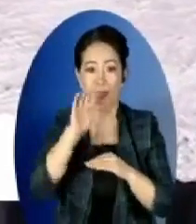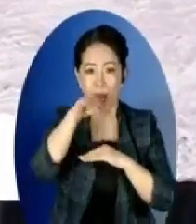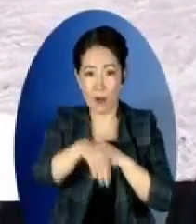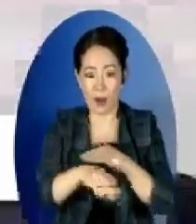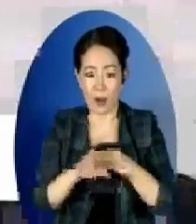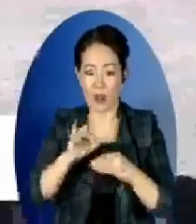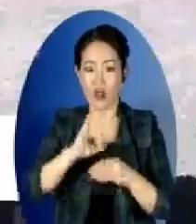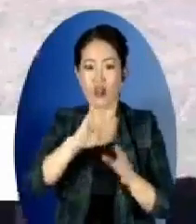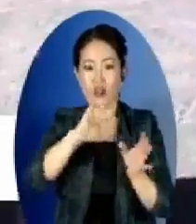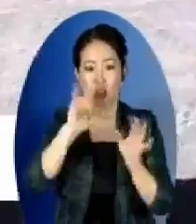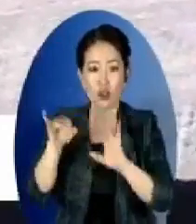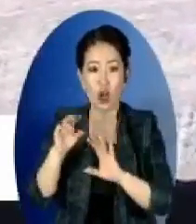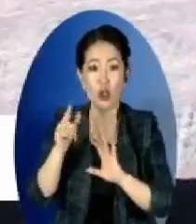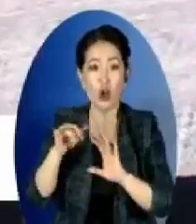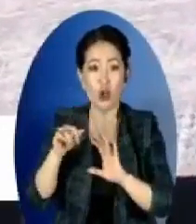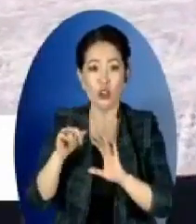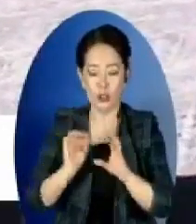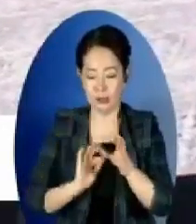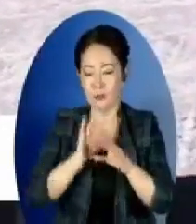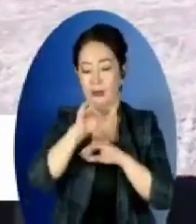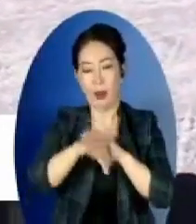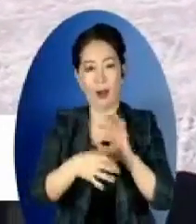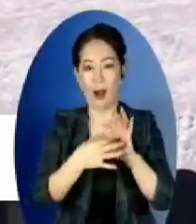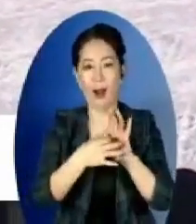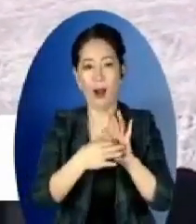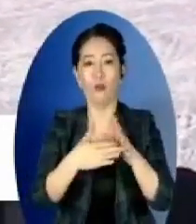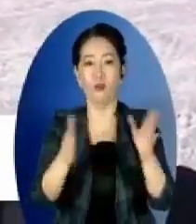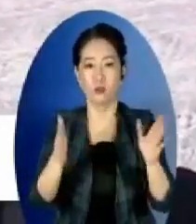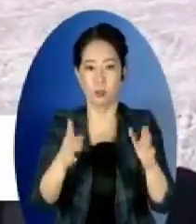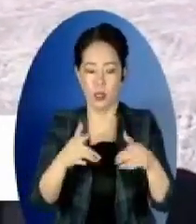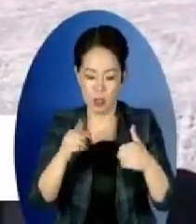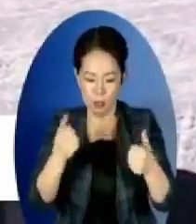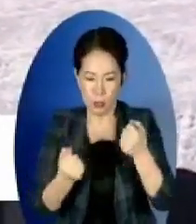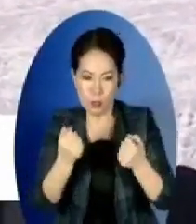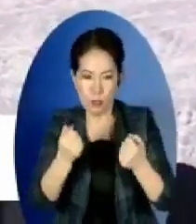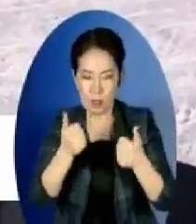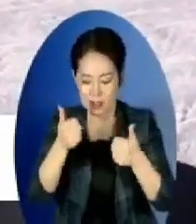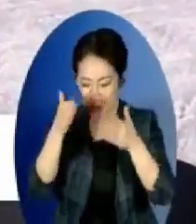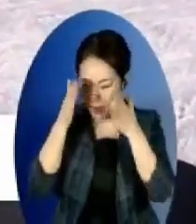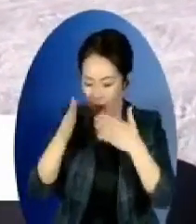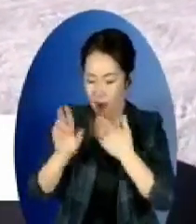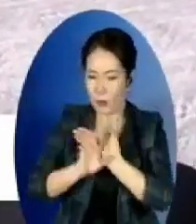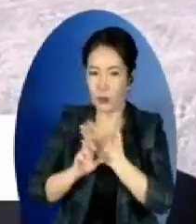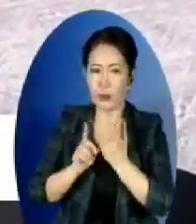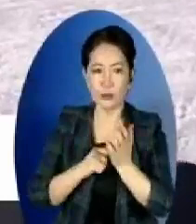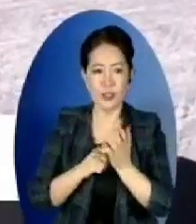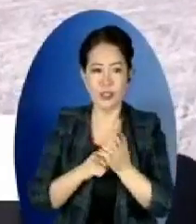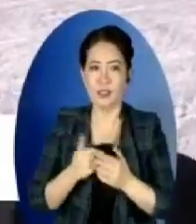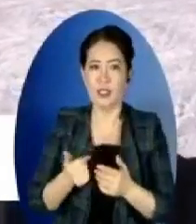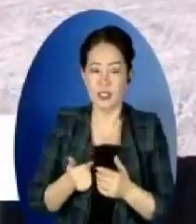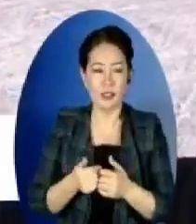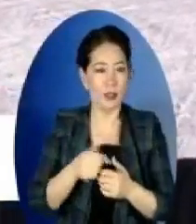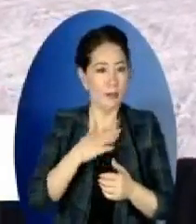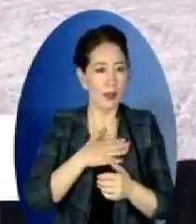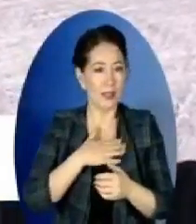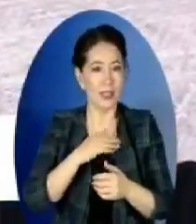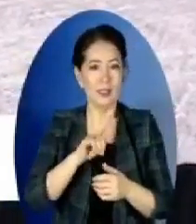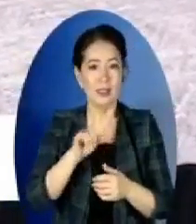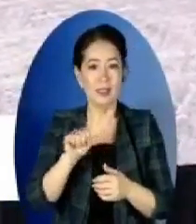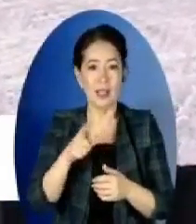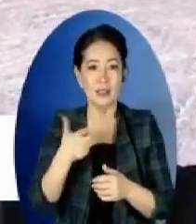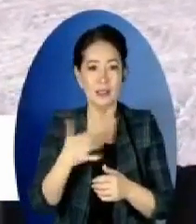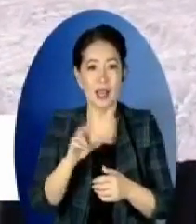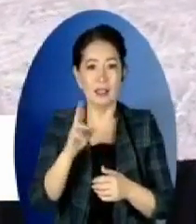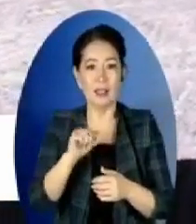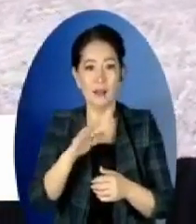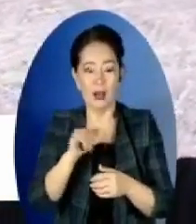бол хаагаагүй байгаа. Хөдөлгөөнөө тохируулж аюулгүй байдлын хангалтлын ураг чирхэн яг уу манай Загсстан даваа энэ төр бол бас